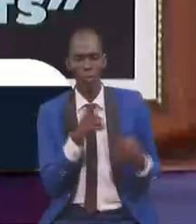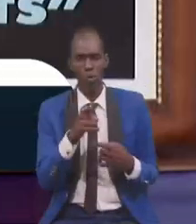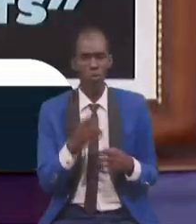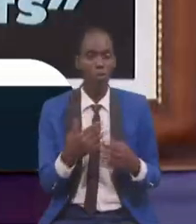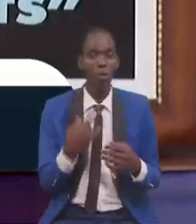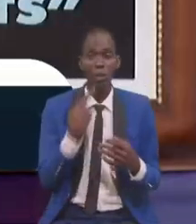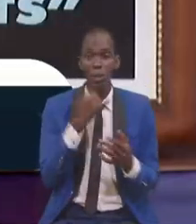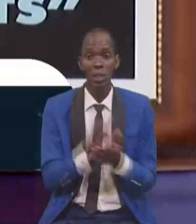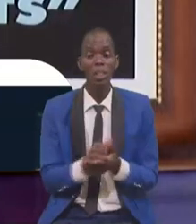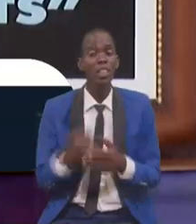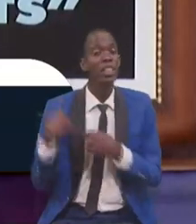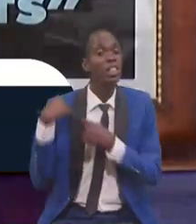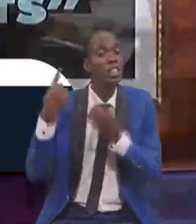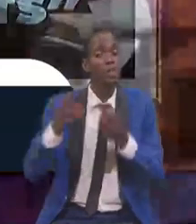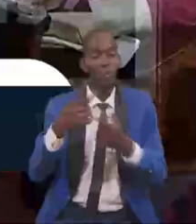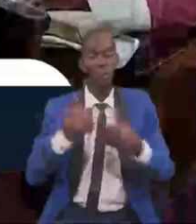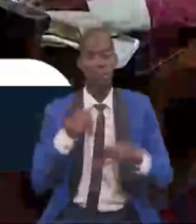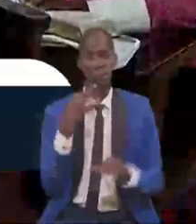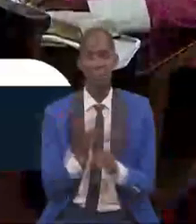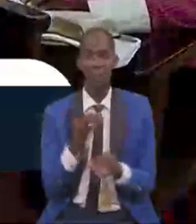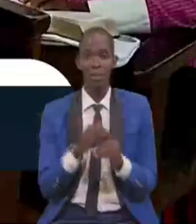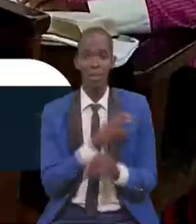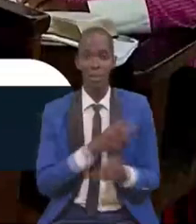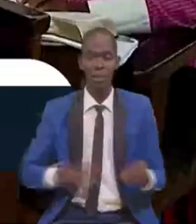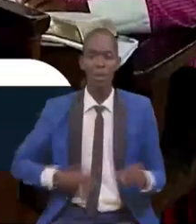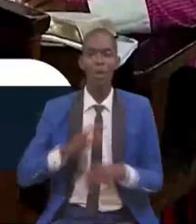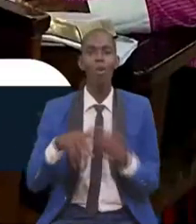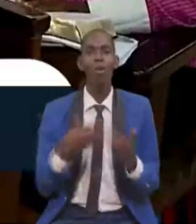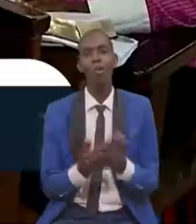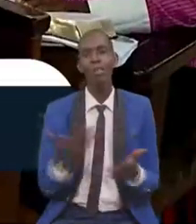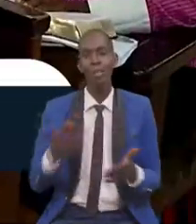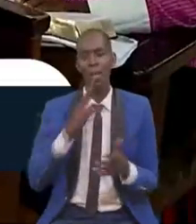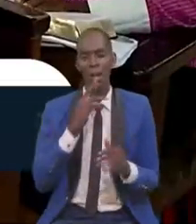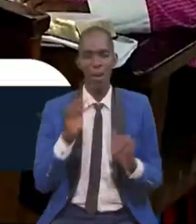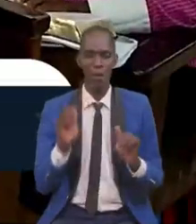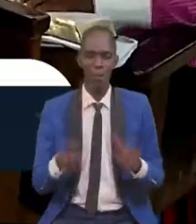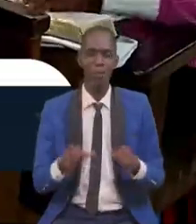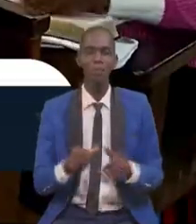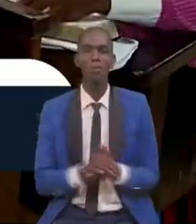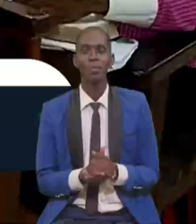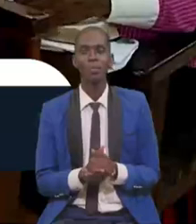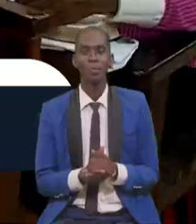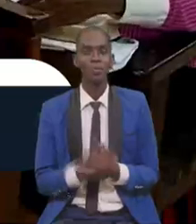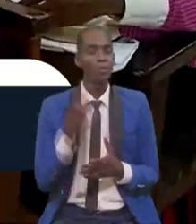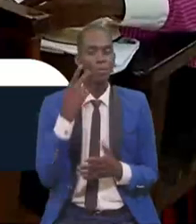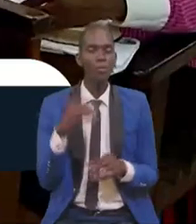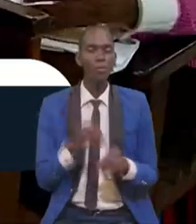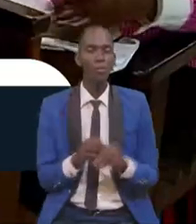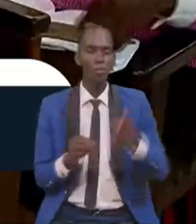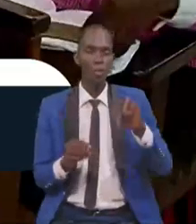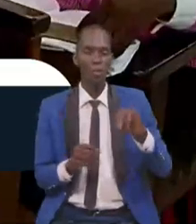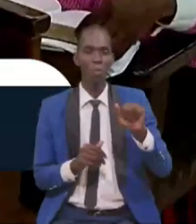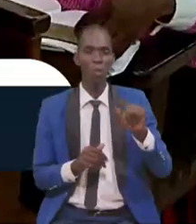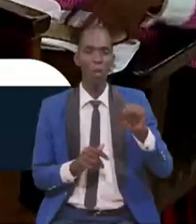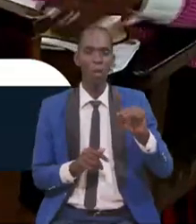dire, puisque vous avez foi en Christ ce soir, tout est possible. Voyons la première partie ici. Je lis de